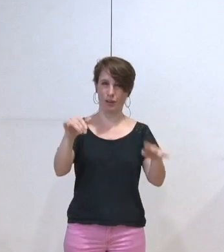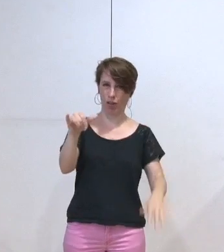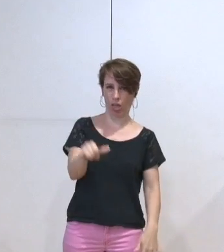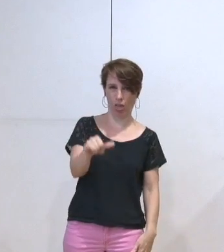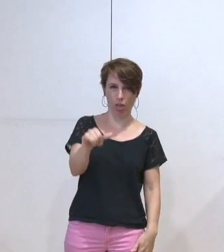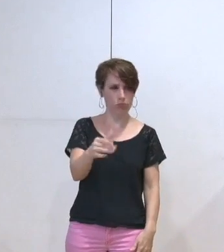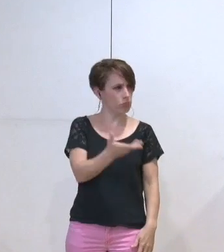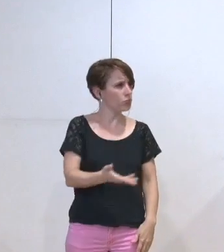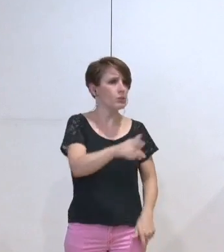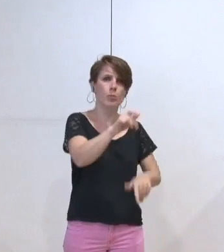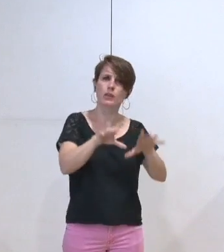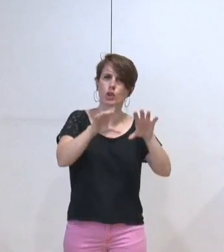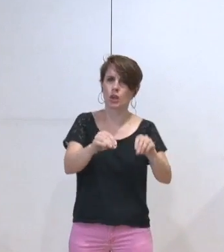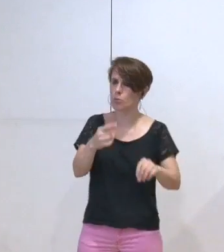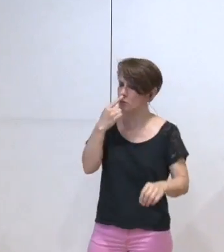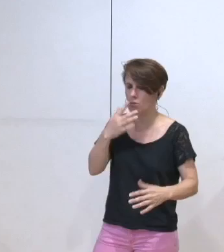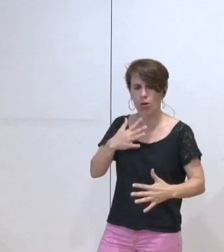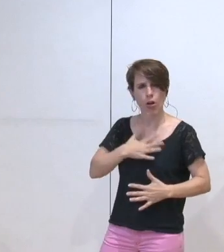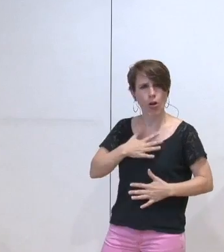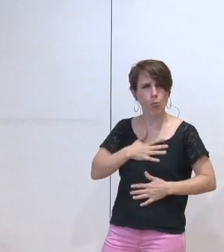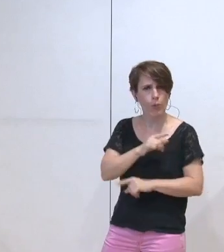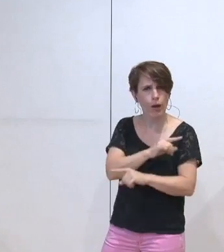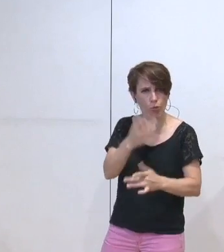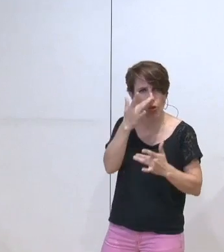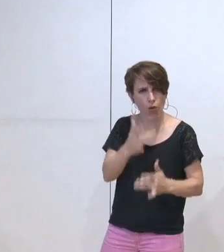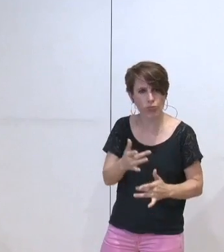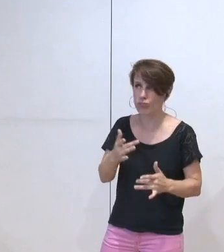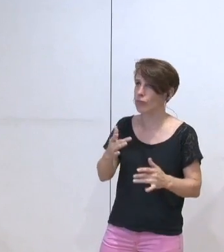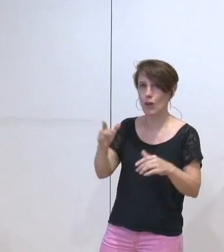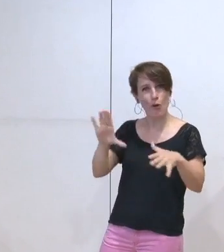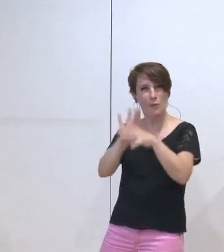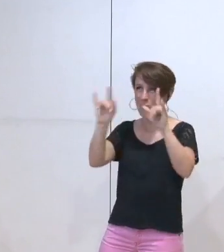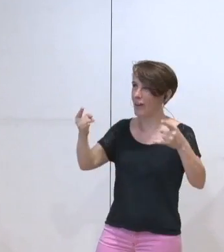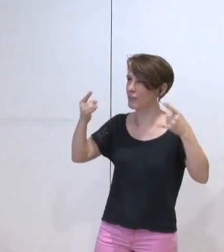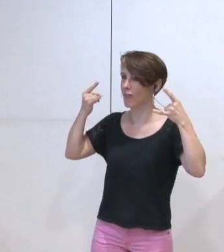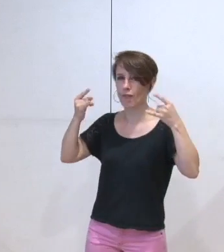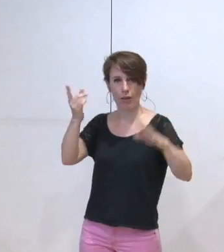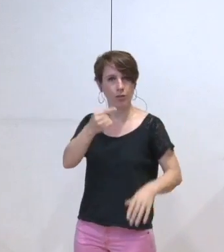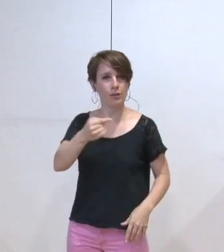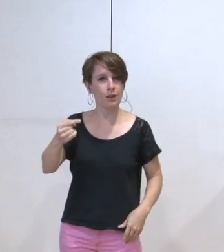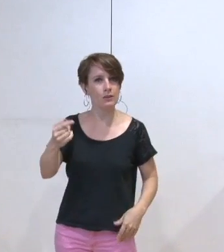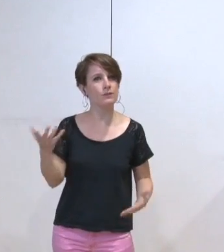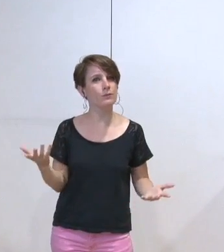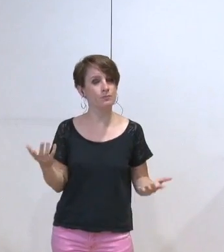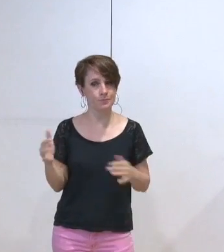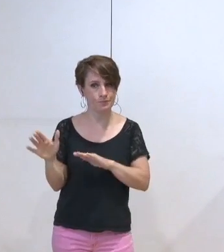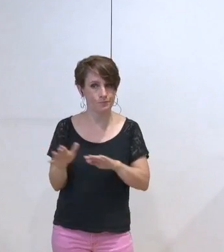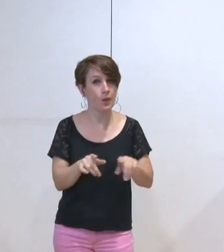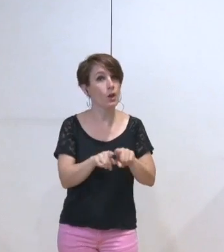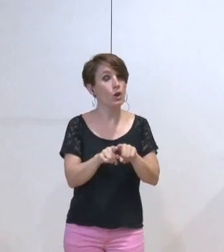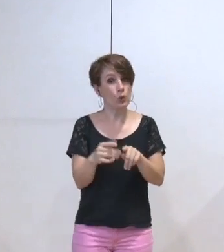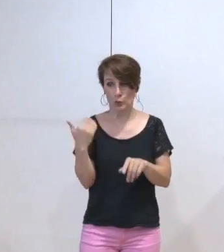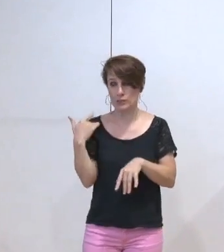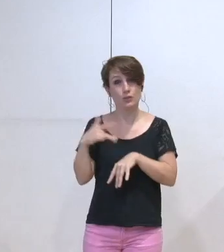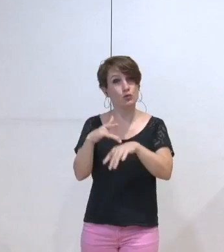habitants et nuit à son rayonnement cette dégradation de l'espace public a également été abordé très fortement lors des